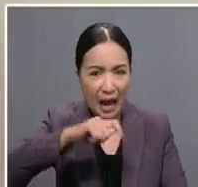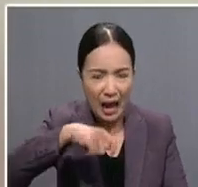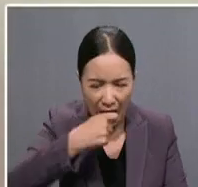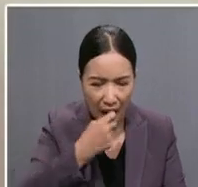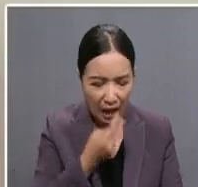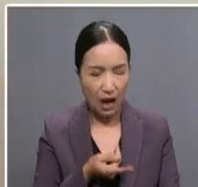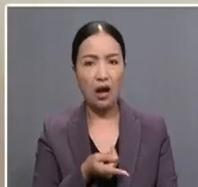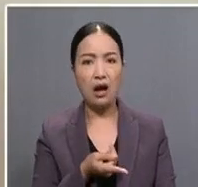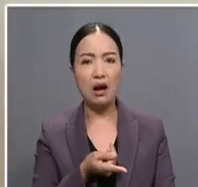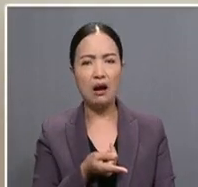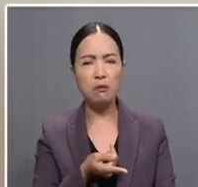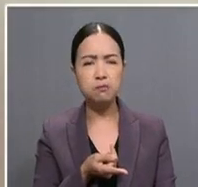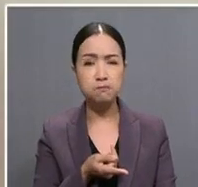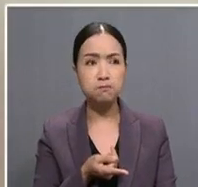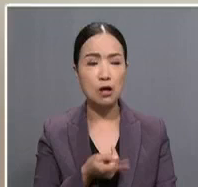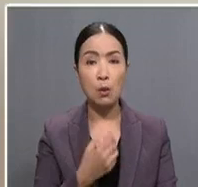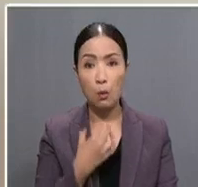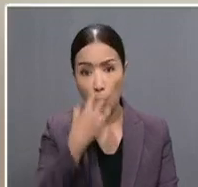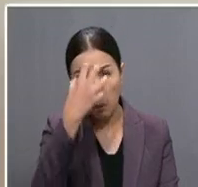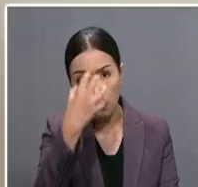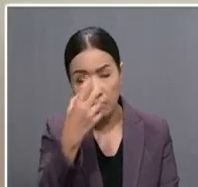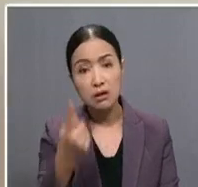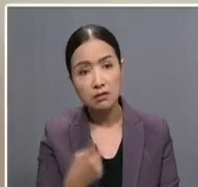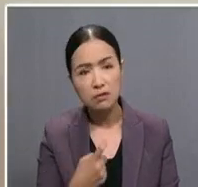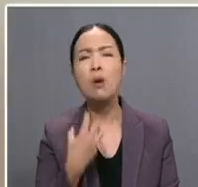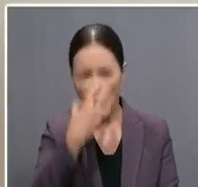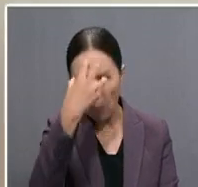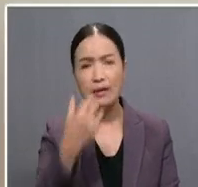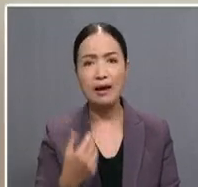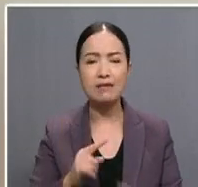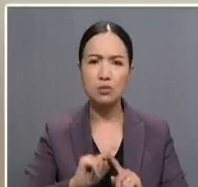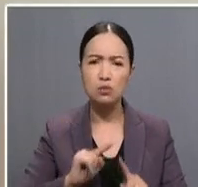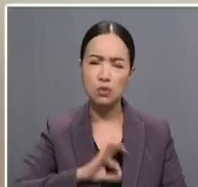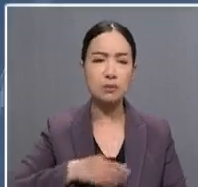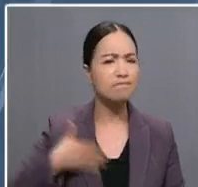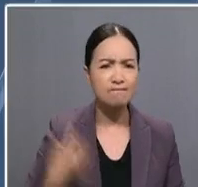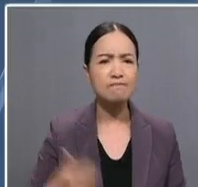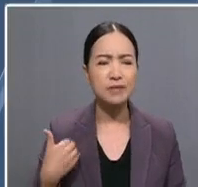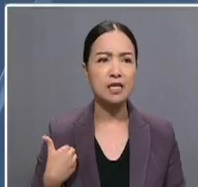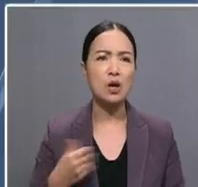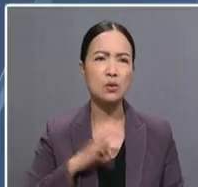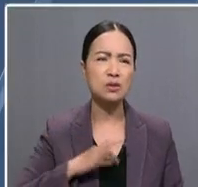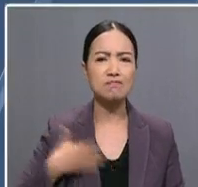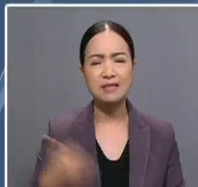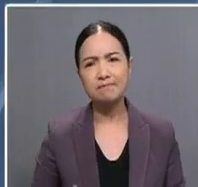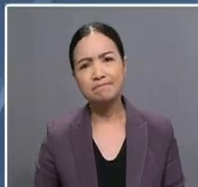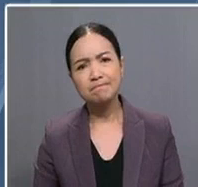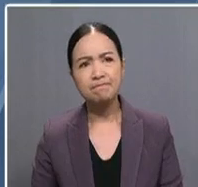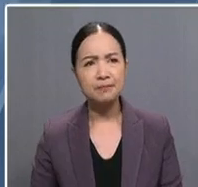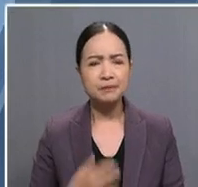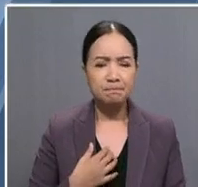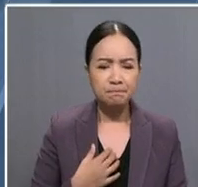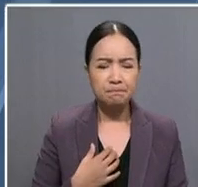จออะไรแบบนี้นะโกรธไหมตอนแรกก็โกรธแล้วก็ไม่พอใจคือมันมีความรู้สึกแบบก้าม